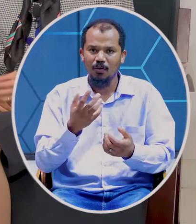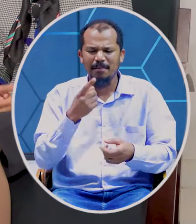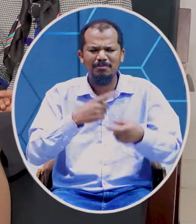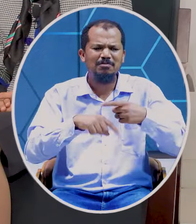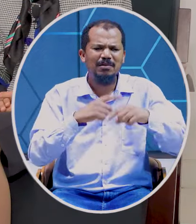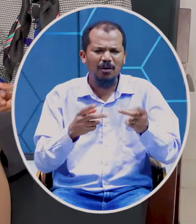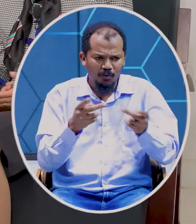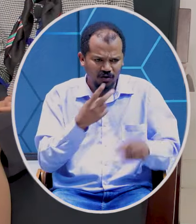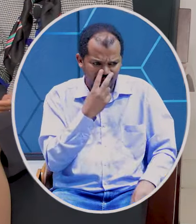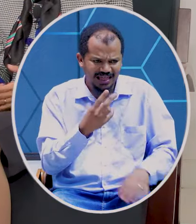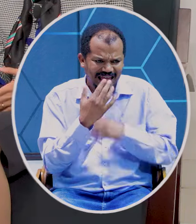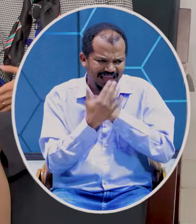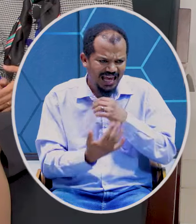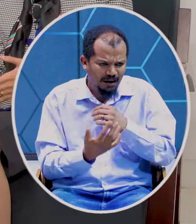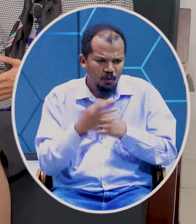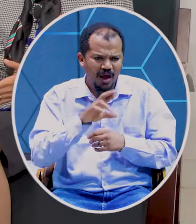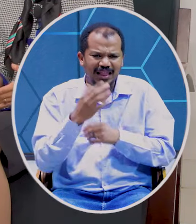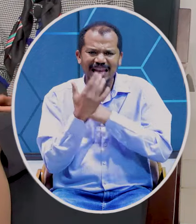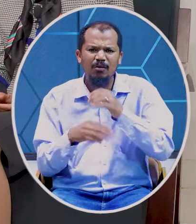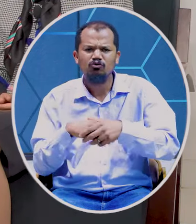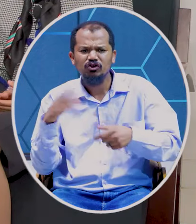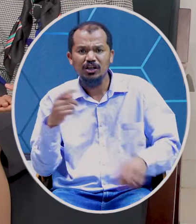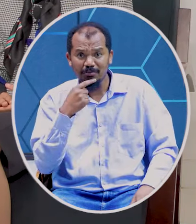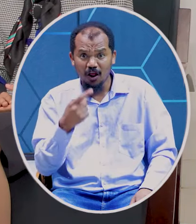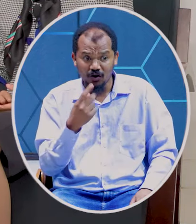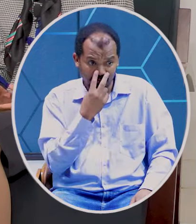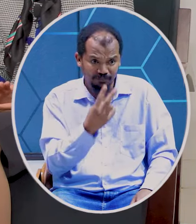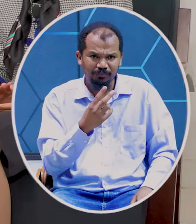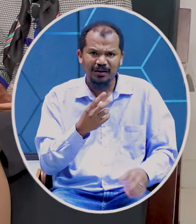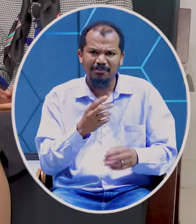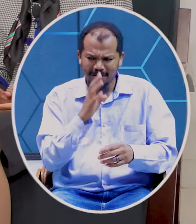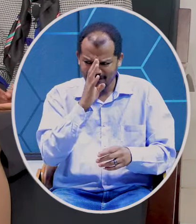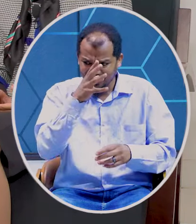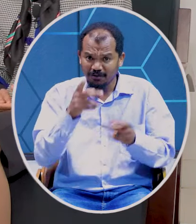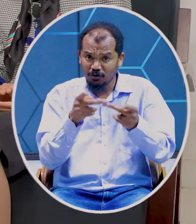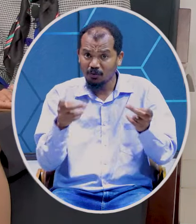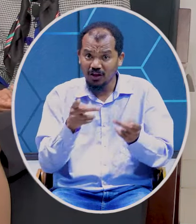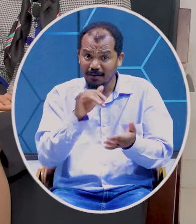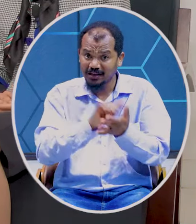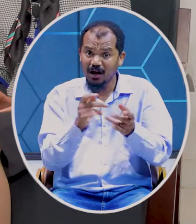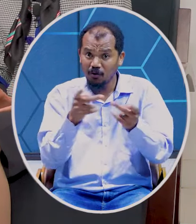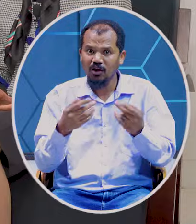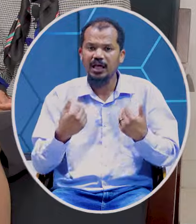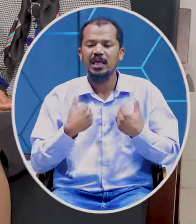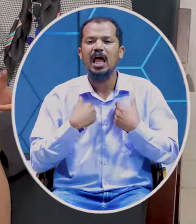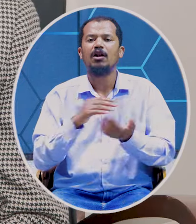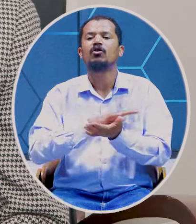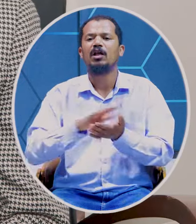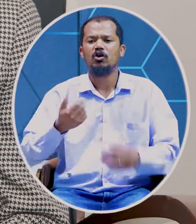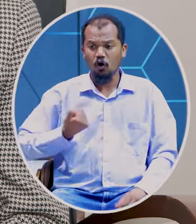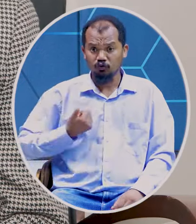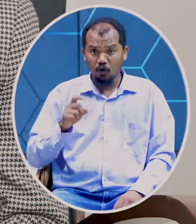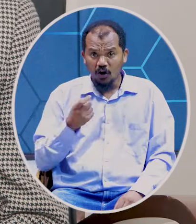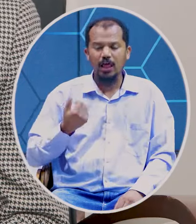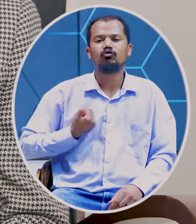ደግሞ የሚከሰትበትን ቦታ አይተን የደም ወይም ከደም ውጪ ያሉ ልንለው እንችልም በሚከሰትበት ቦታ በዛ ቦታ ያለው ይጠራል ማለት ነው